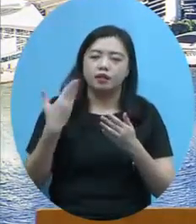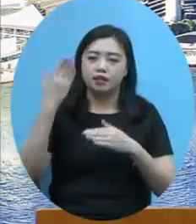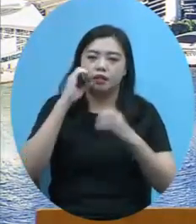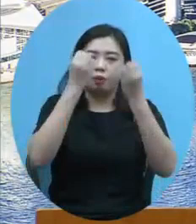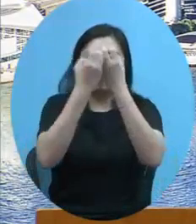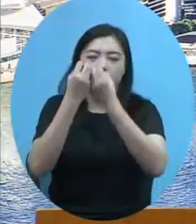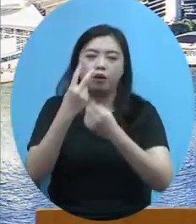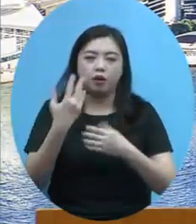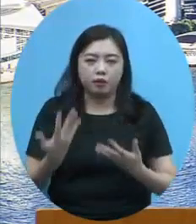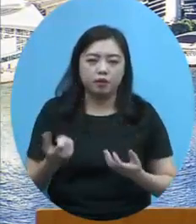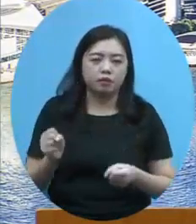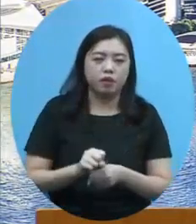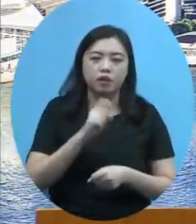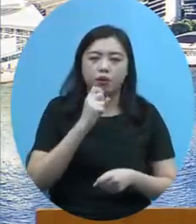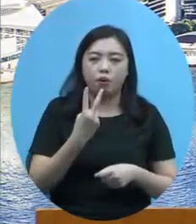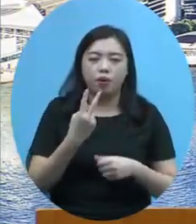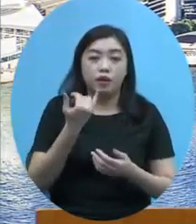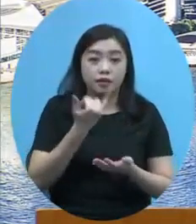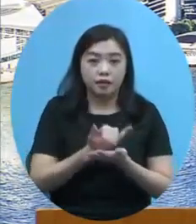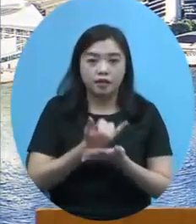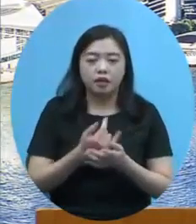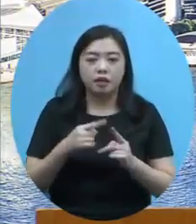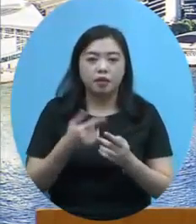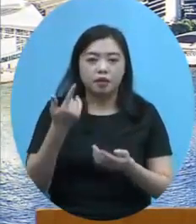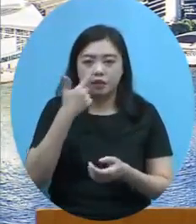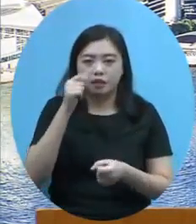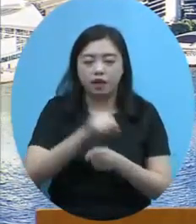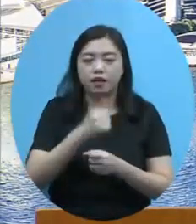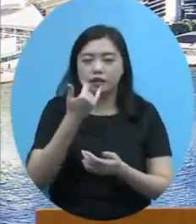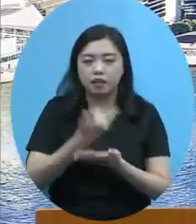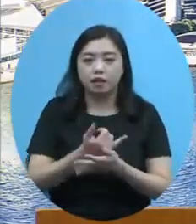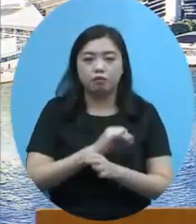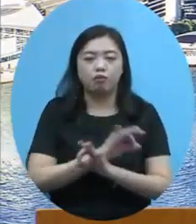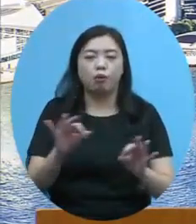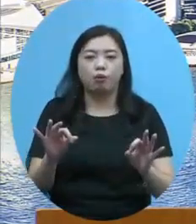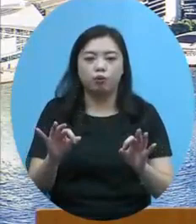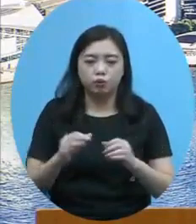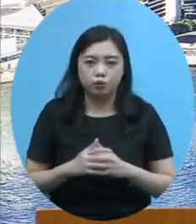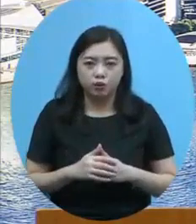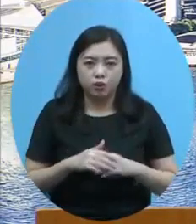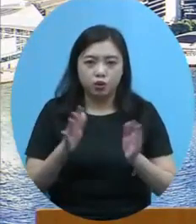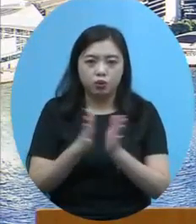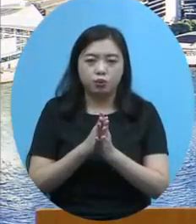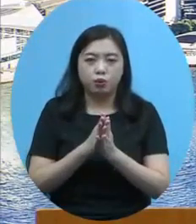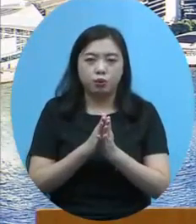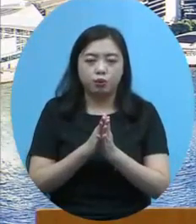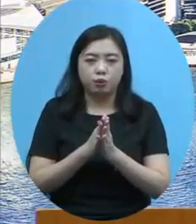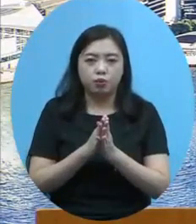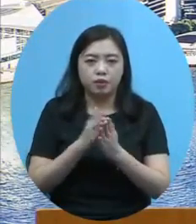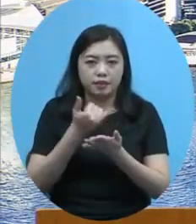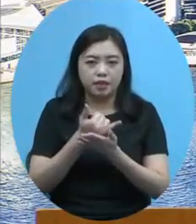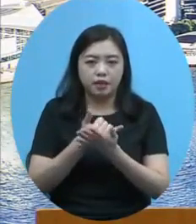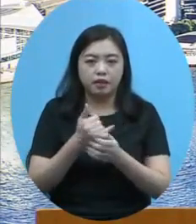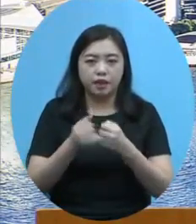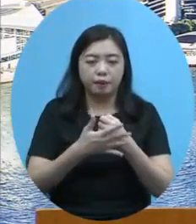案。咁喺死亡個案方面咧，今日係沒有新增新嘅死亡個案，累計第五波死亡